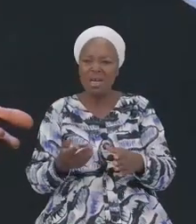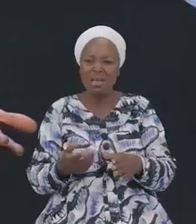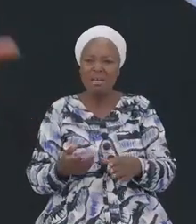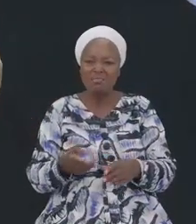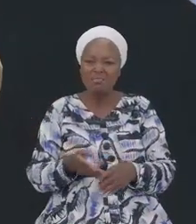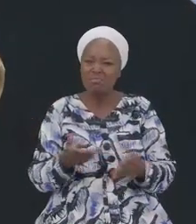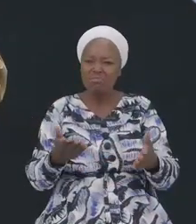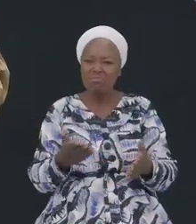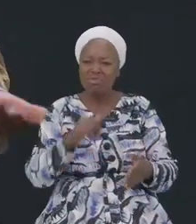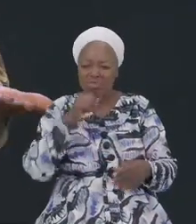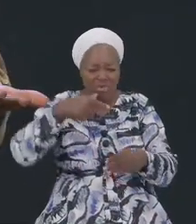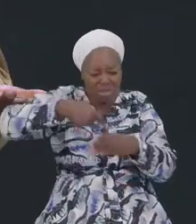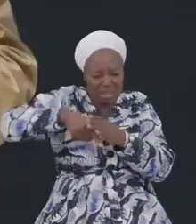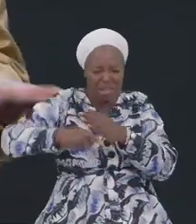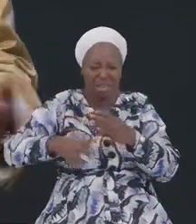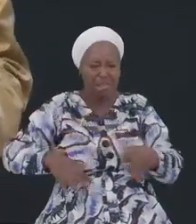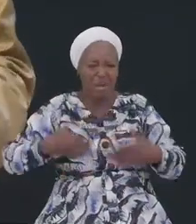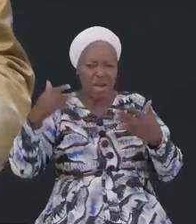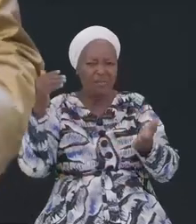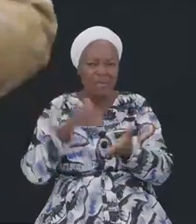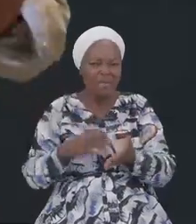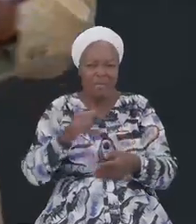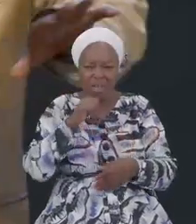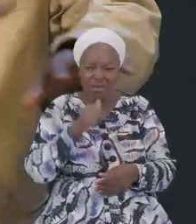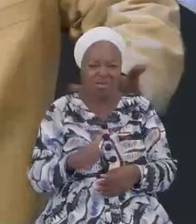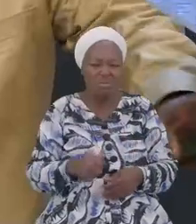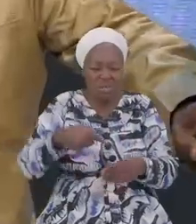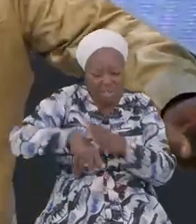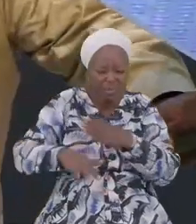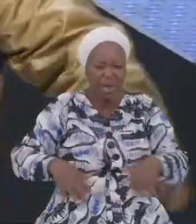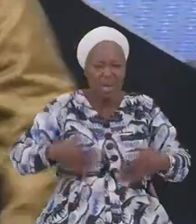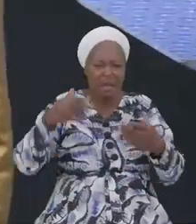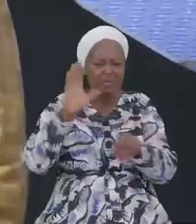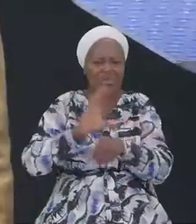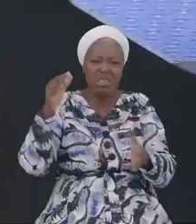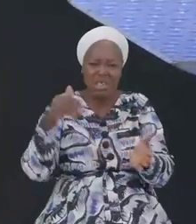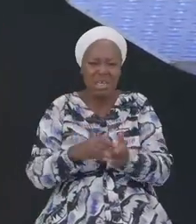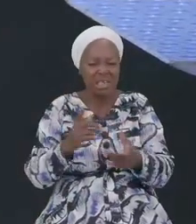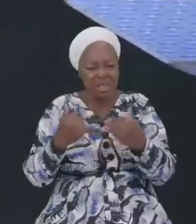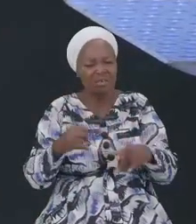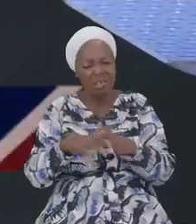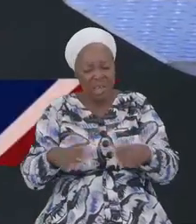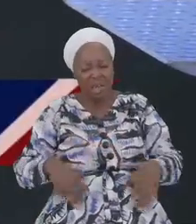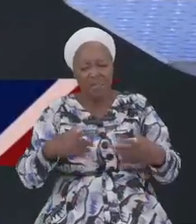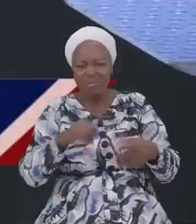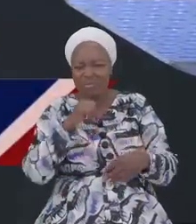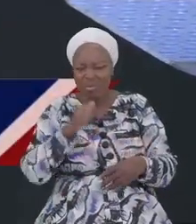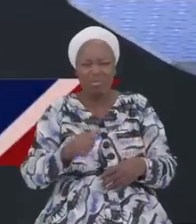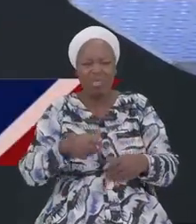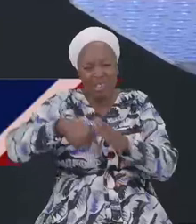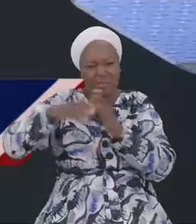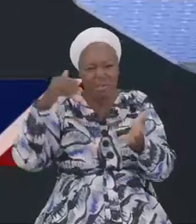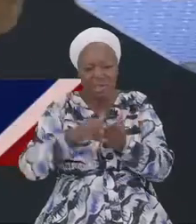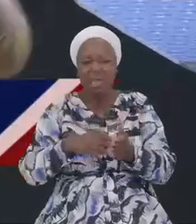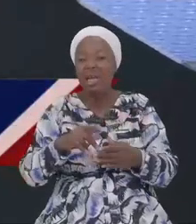profonde. Nous ne sommes plus une vie élevée. Nous n'avons pas une vie spirituelle élevée. Notre vie est devenue superficielle, plate.